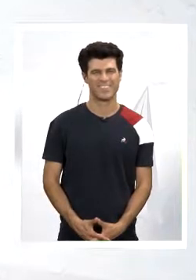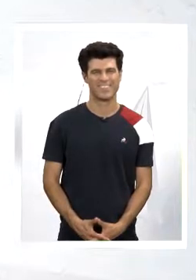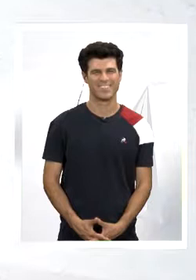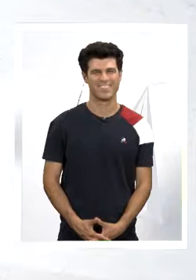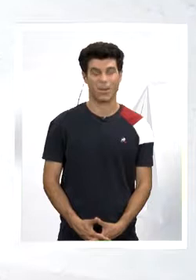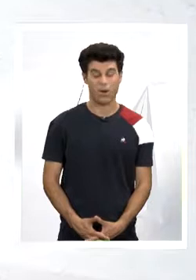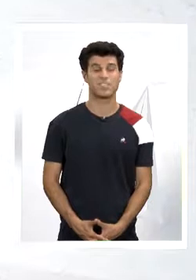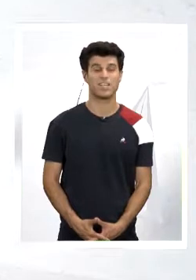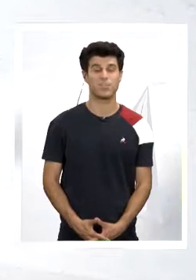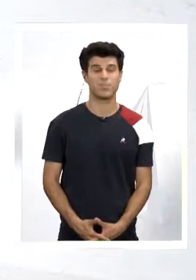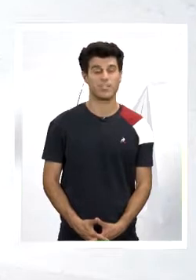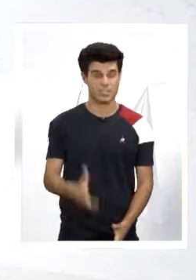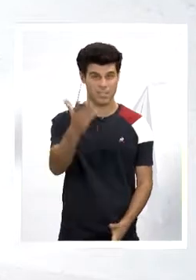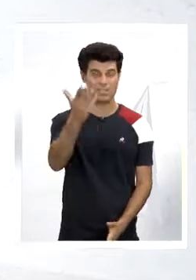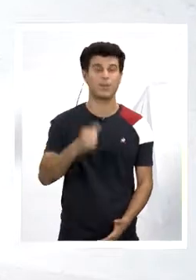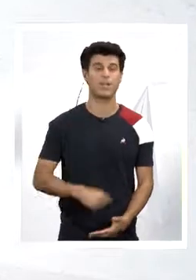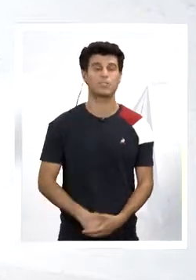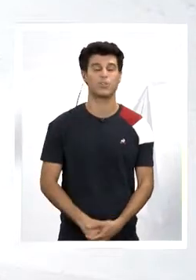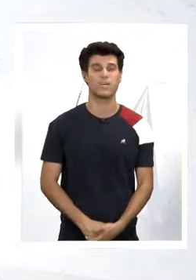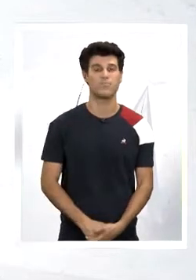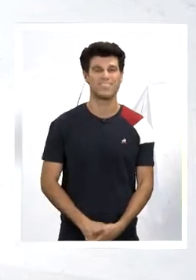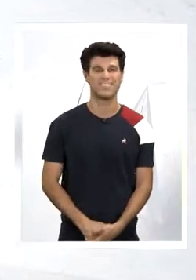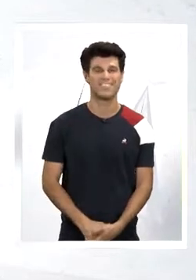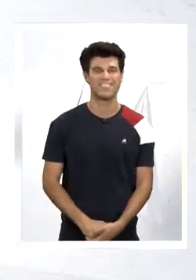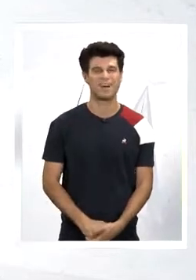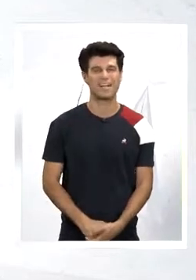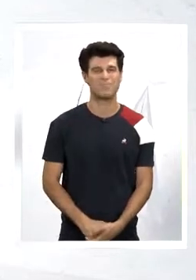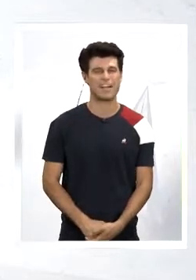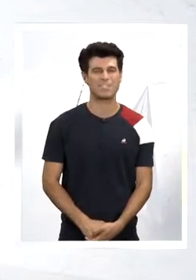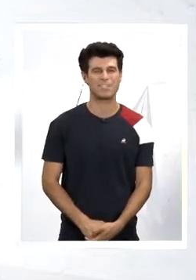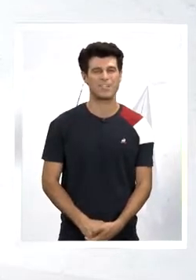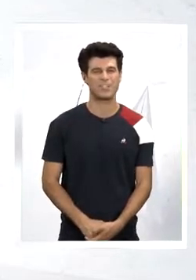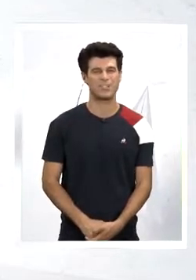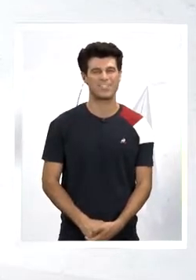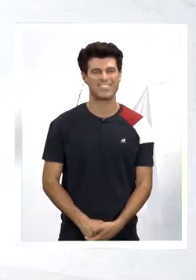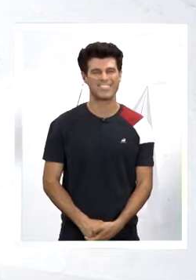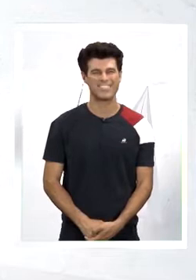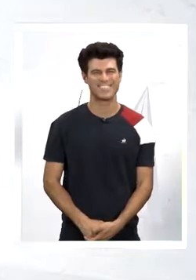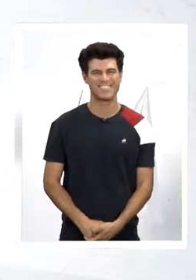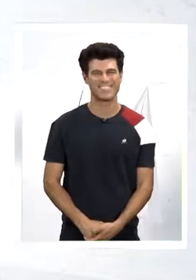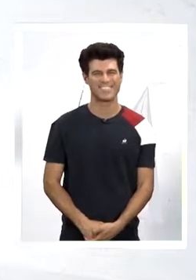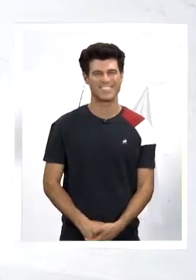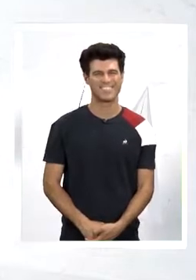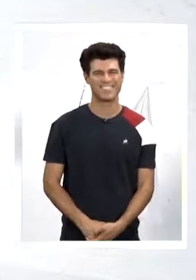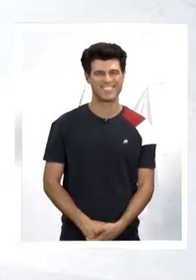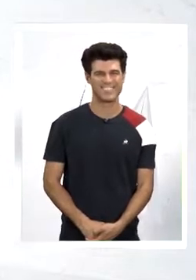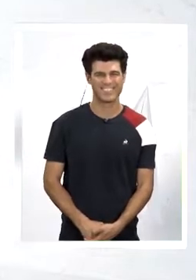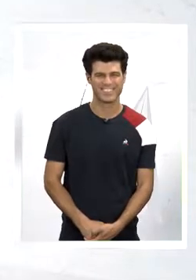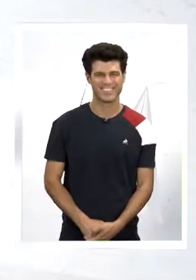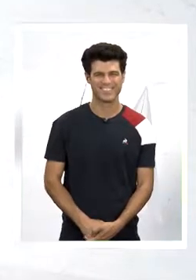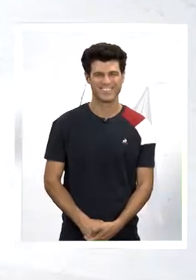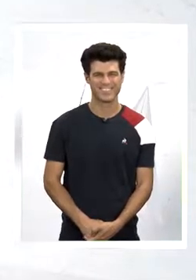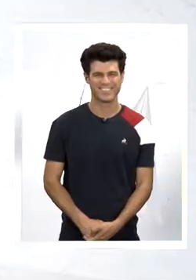מתכננות כשניפגש. או, זה חשוב, הנה, את יכולה לשאול אותם. מה אתן מתכננות?